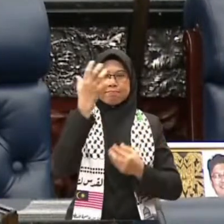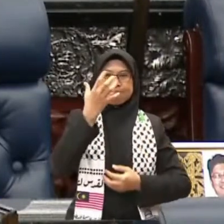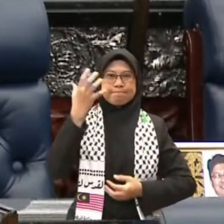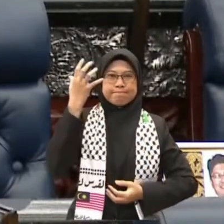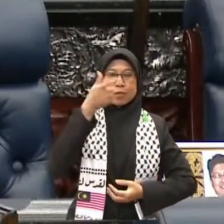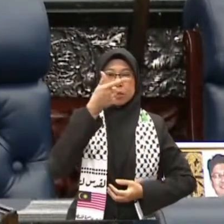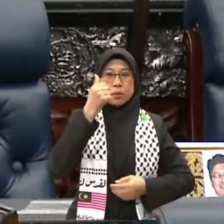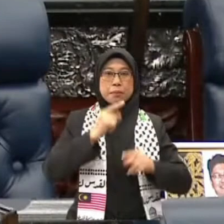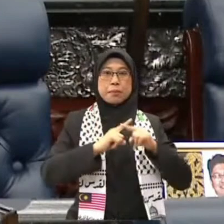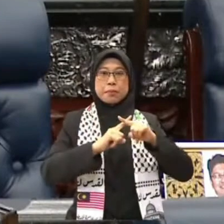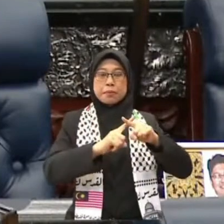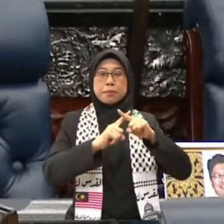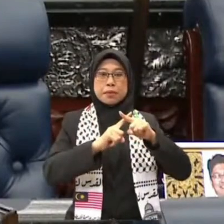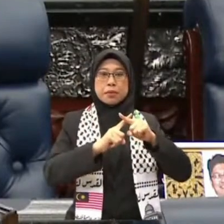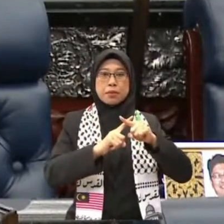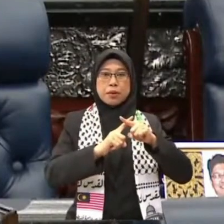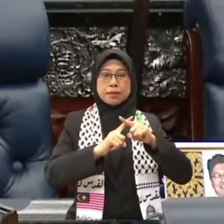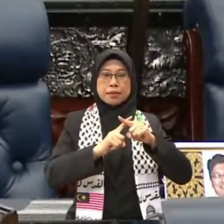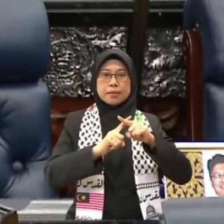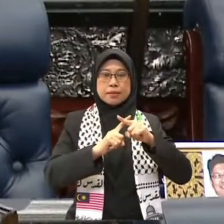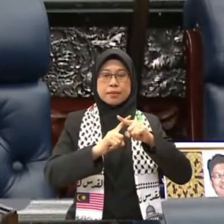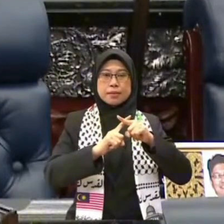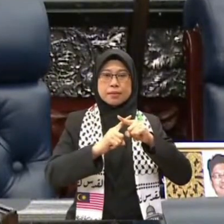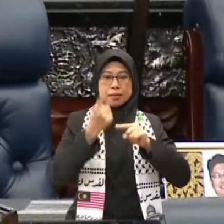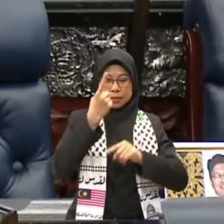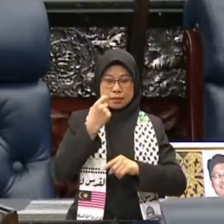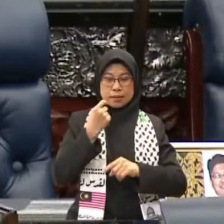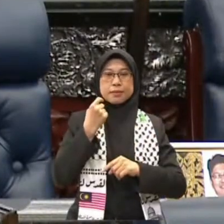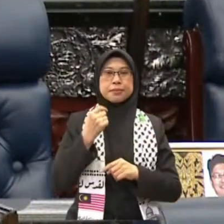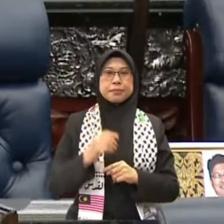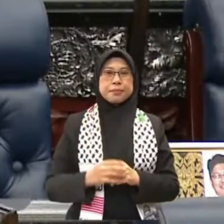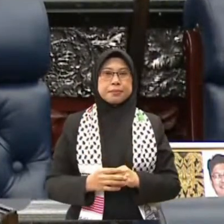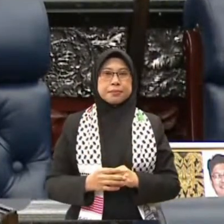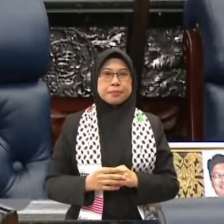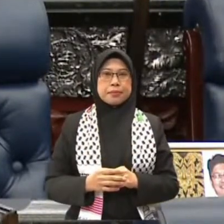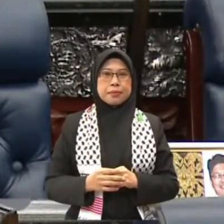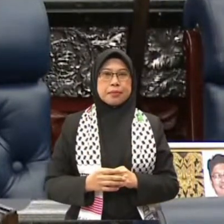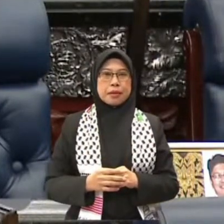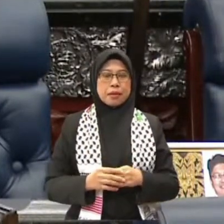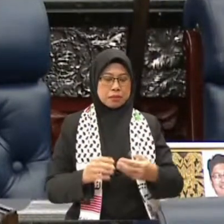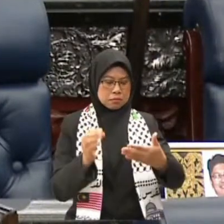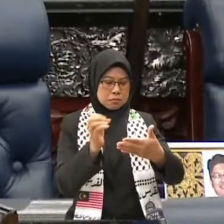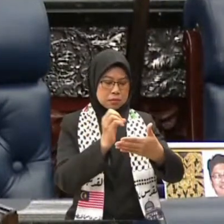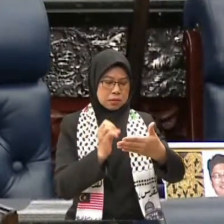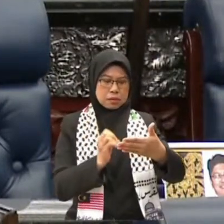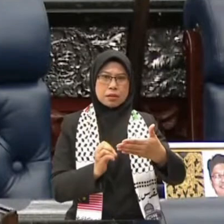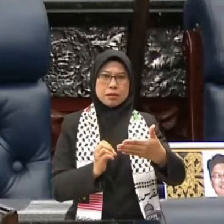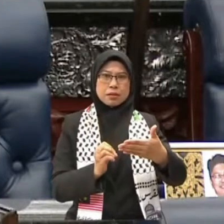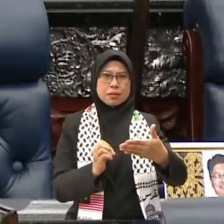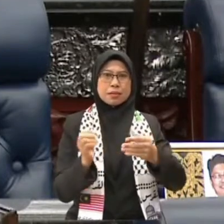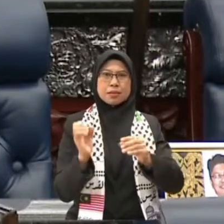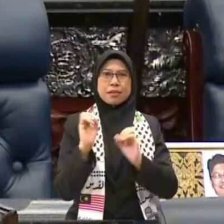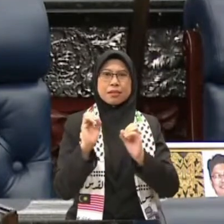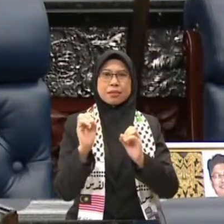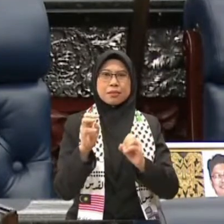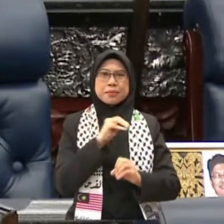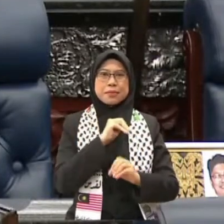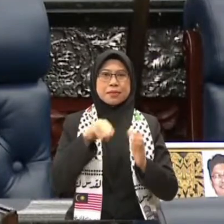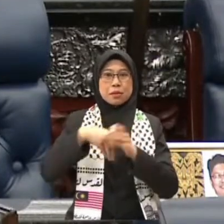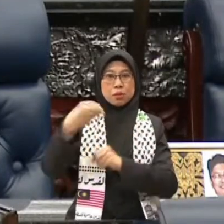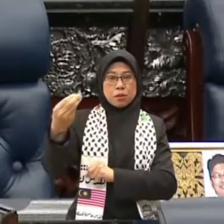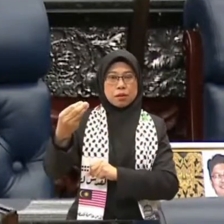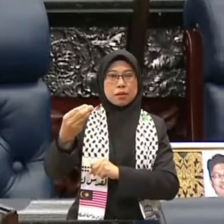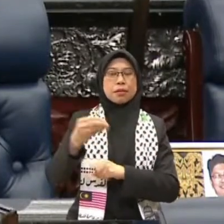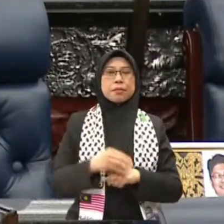sebab soalan yang hantar ni untuk MQ ni tidak ada, bukan daripada Menteri Luar, sepatutnya daripada